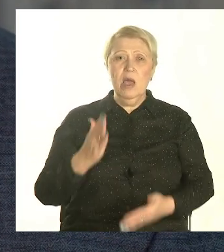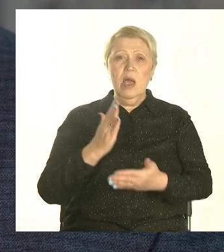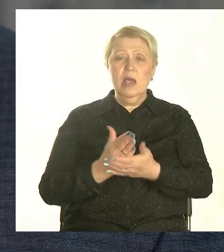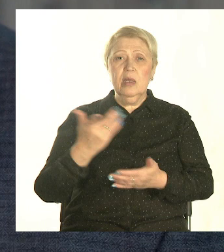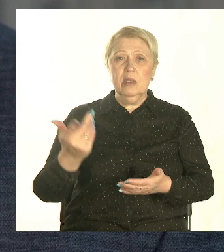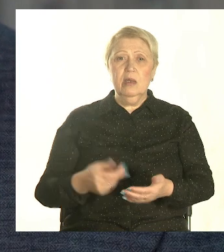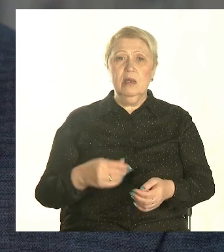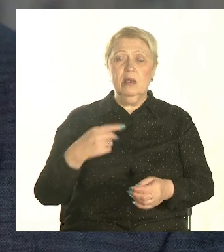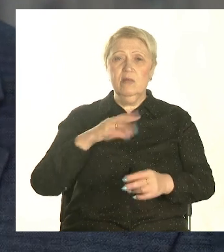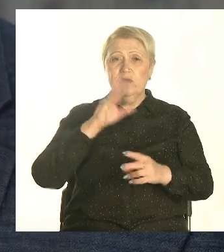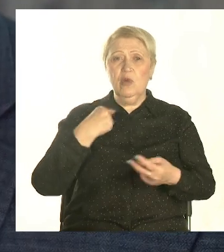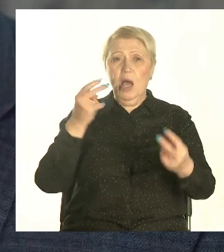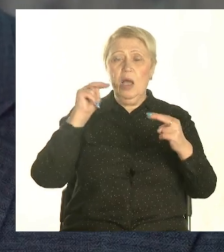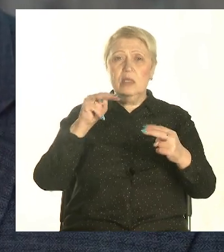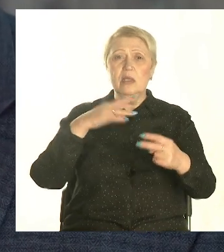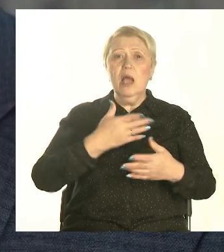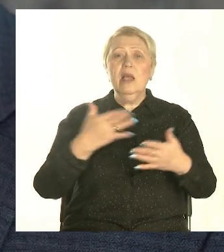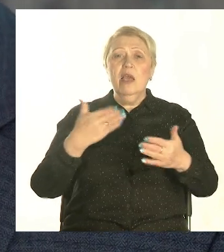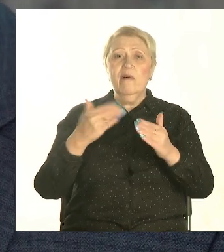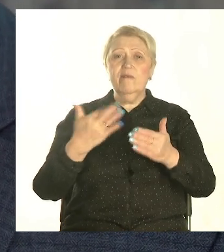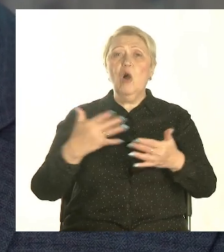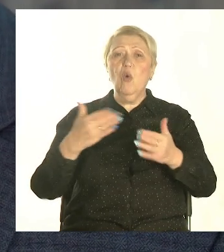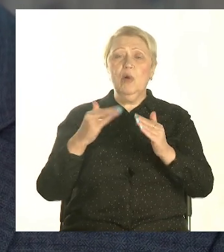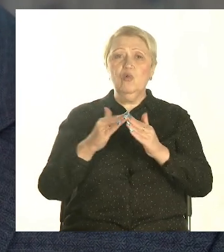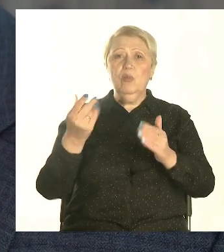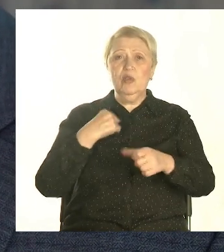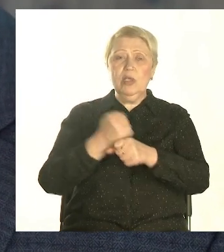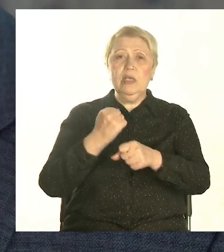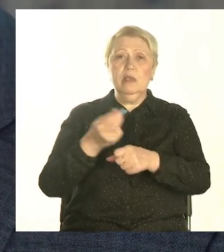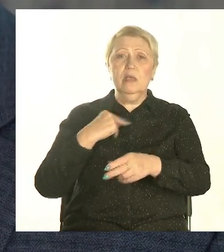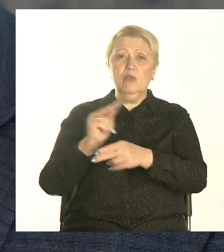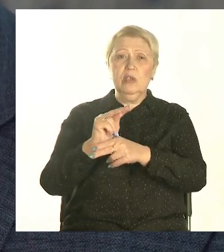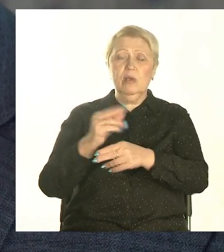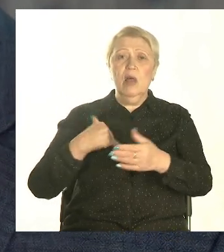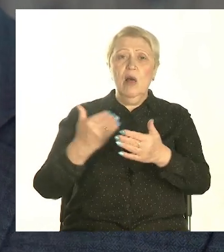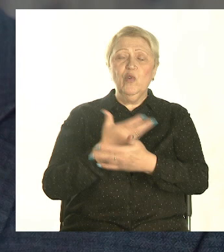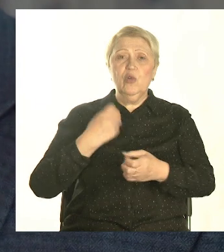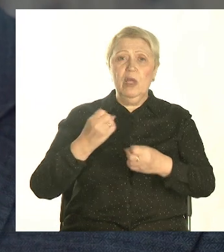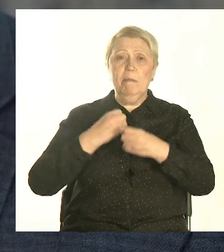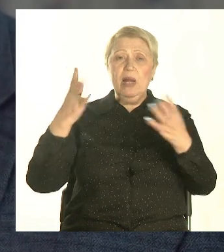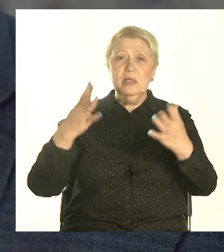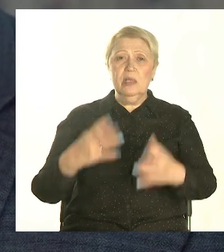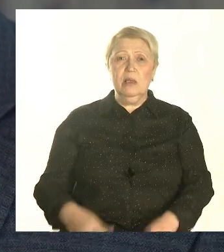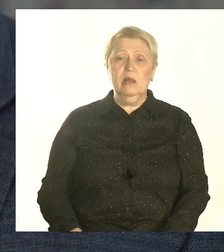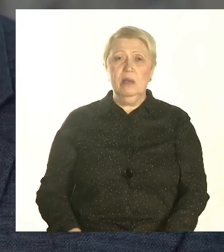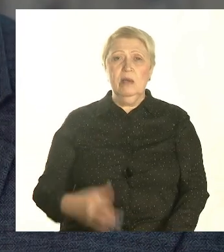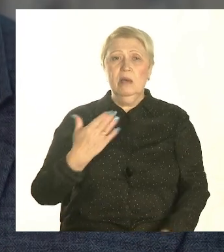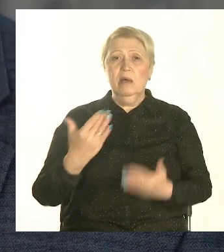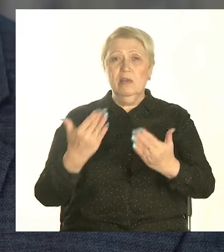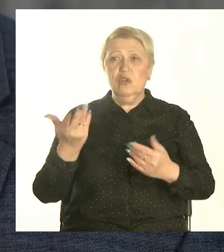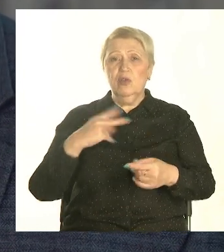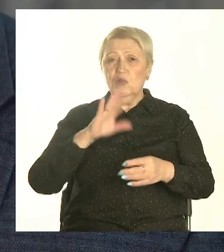как-то можно отследить, там, в каком доме где-то делается ремонт, то именно новогодние праздники, даже при стабильной работе,